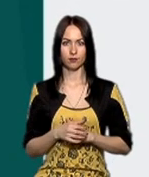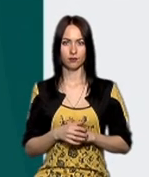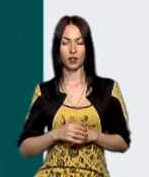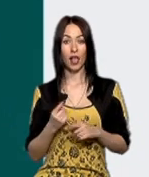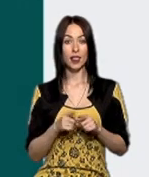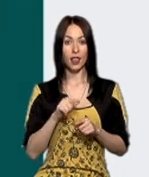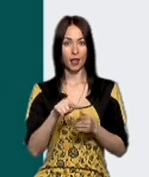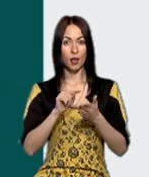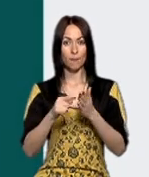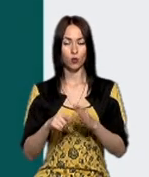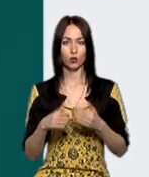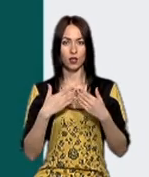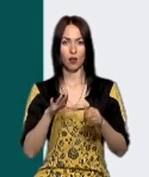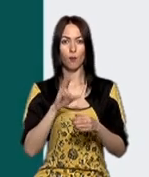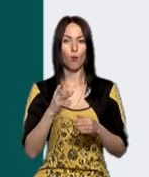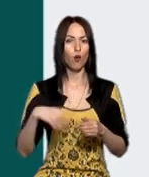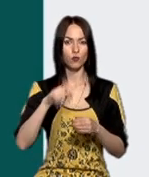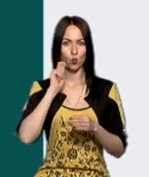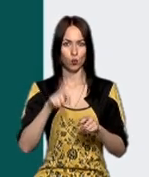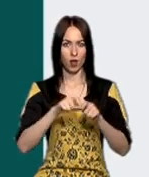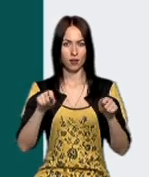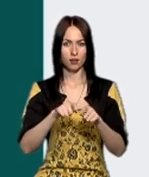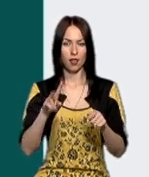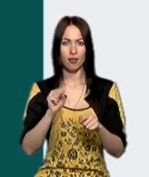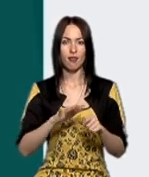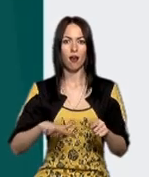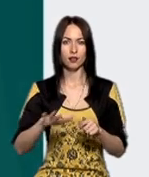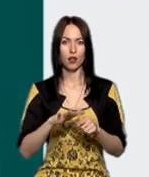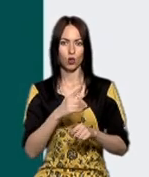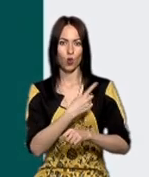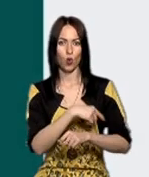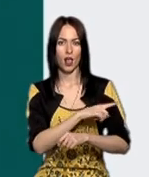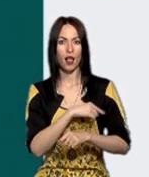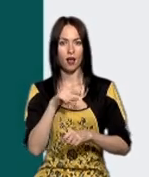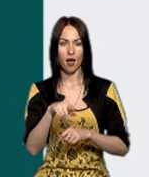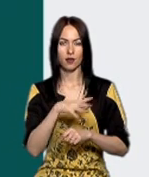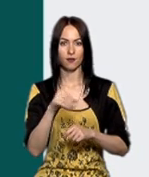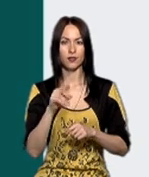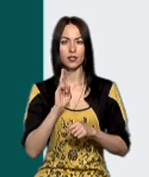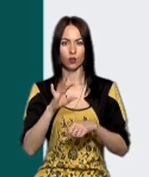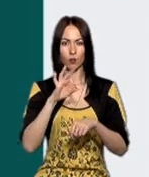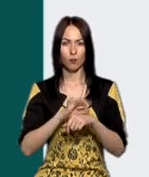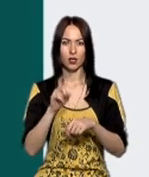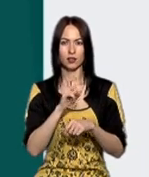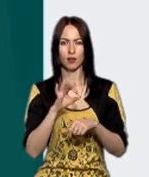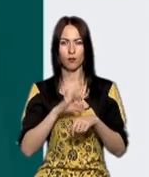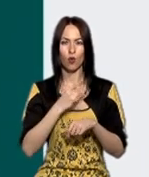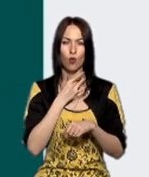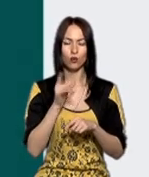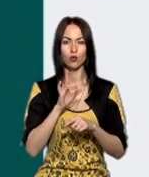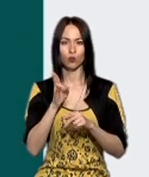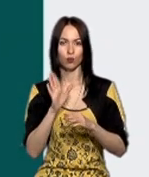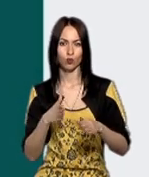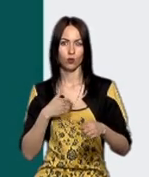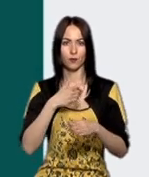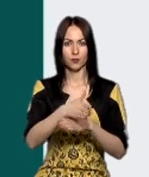Такі пункти розгорнуто по всій Україні на території лікарень першої хвилі госпіталізації. Всі пацієнти з респіраторними симптомами, які звертатимуться